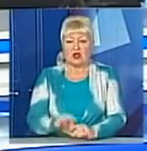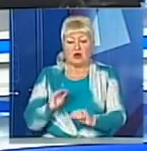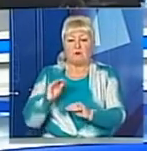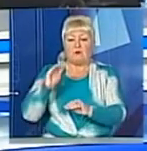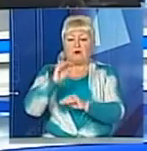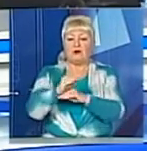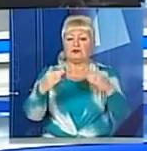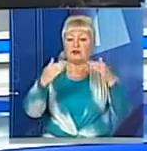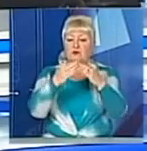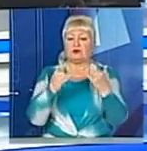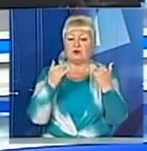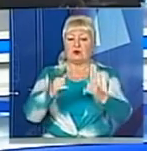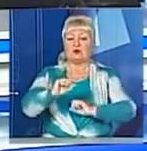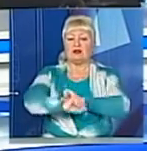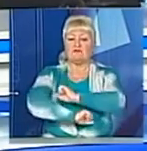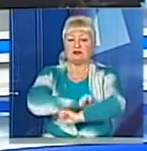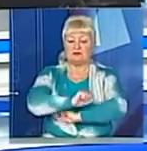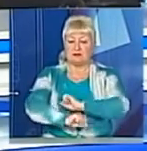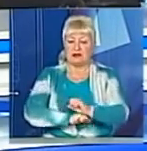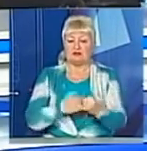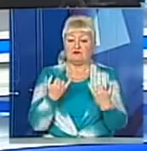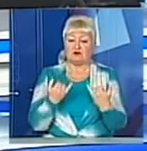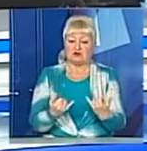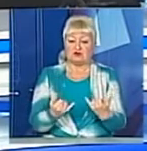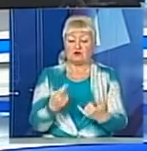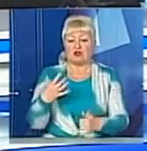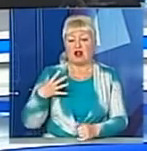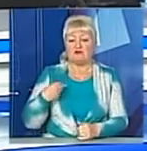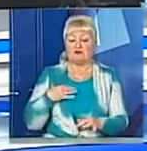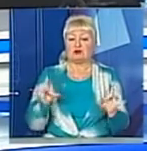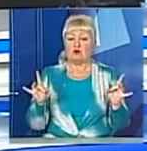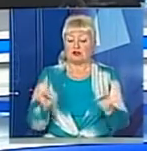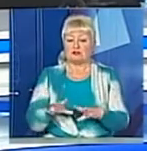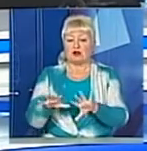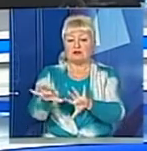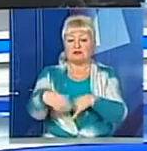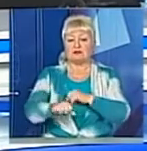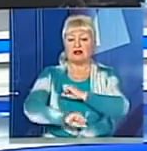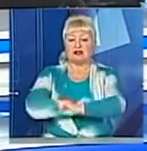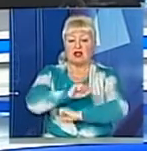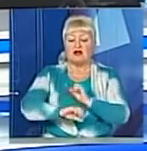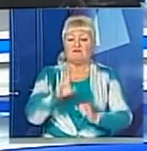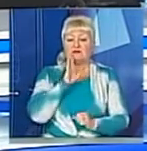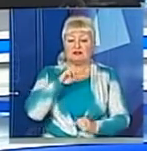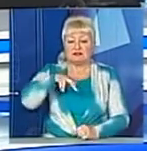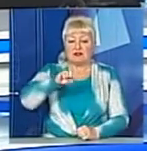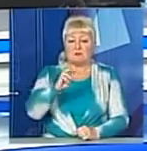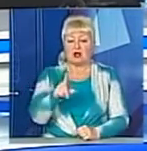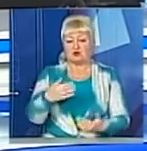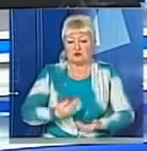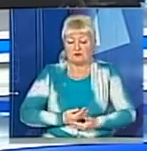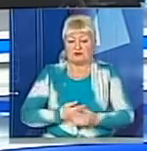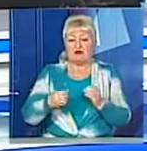Поповнення в притулку для ведмедів. Сьогодні із одного львівського ресторану забрали ведмедицю Машу, яка жила там